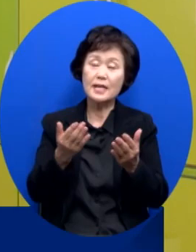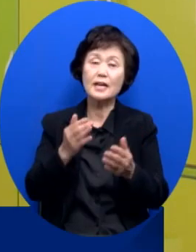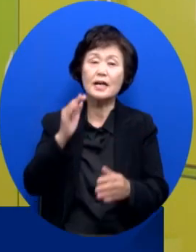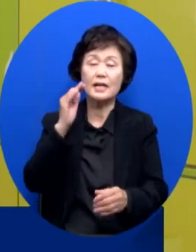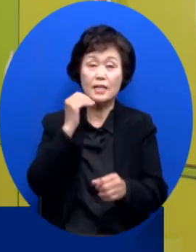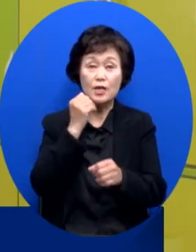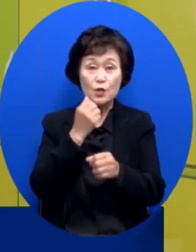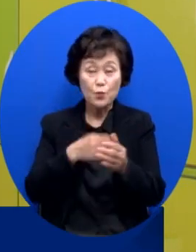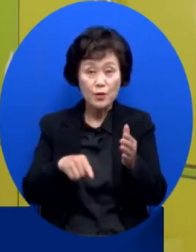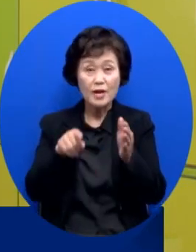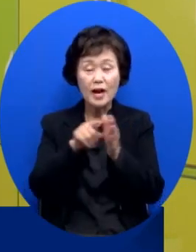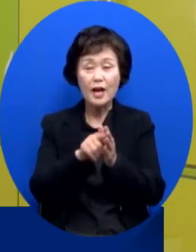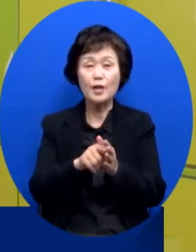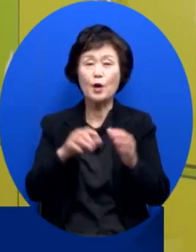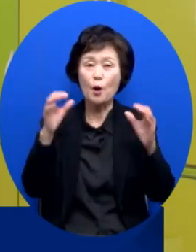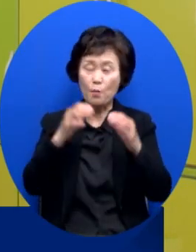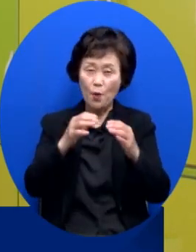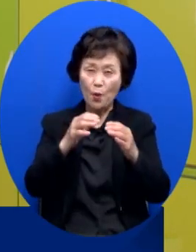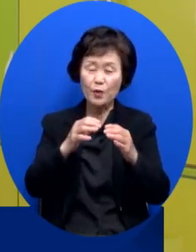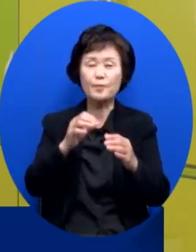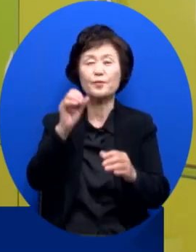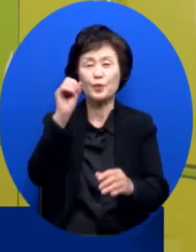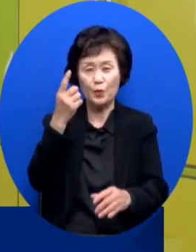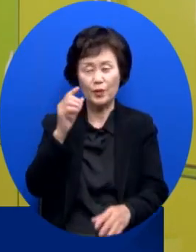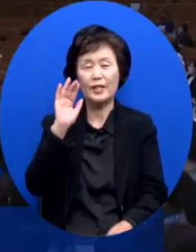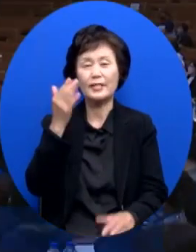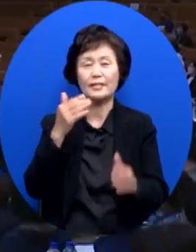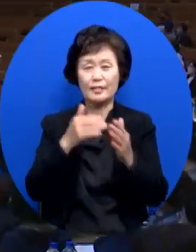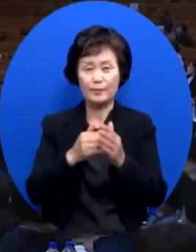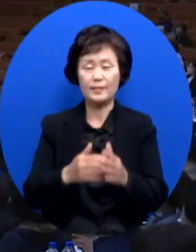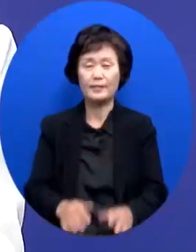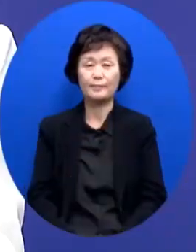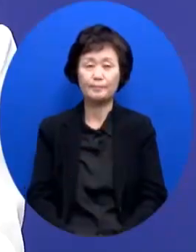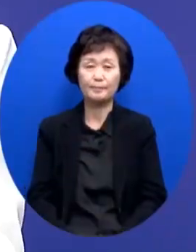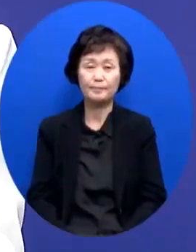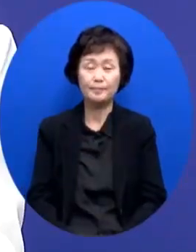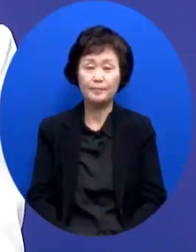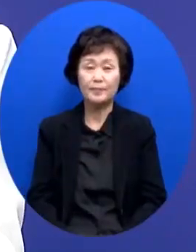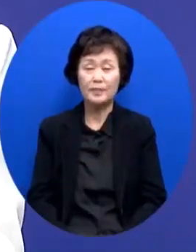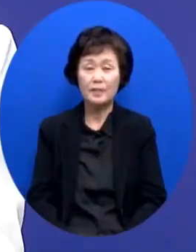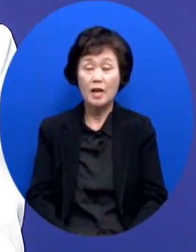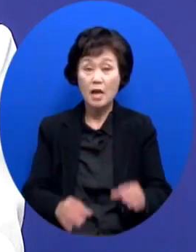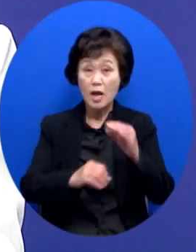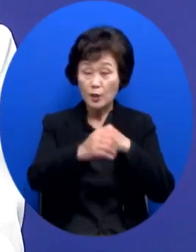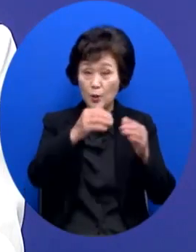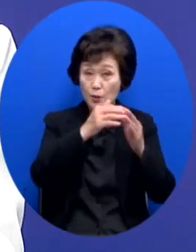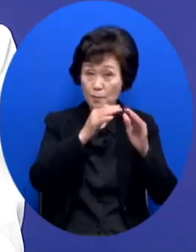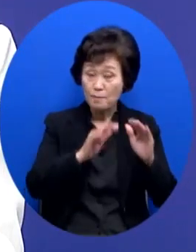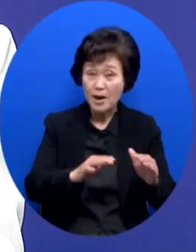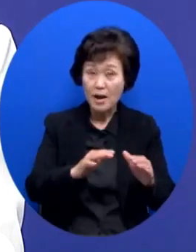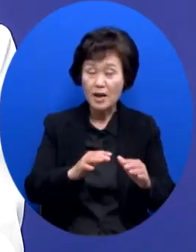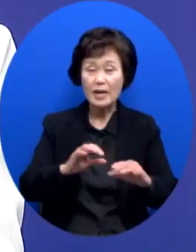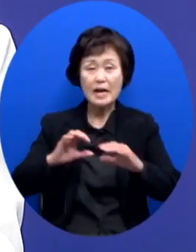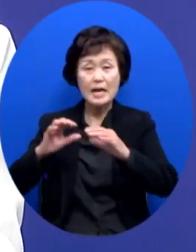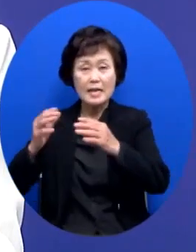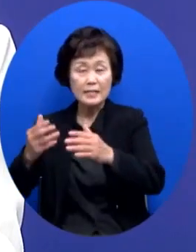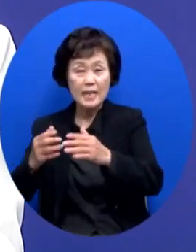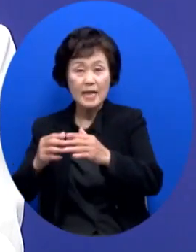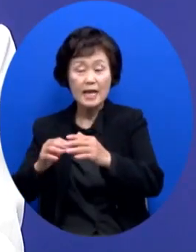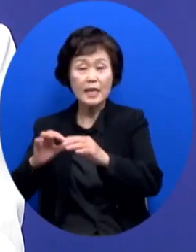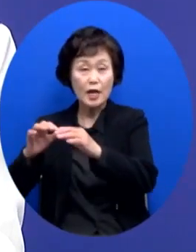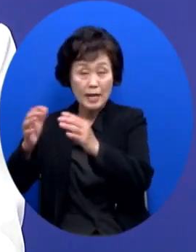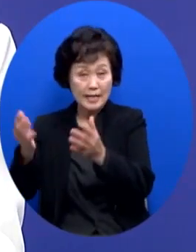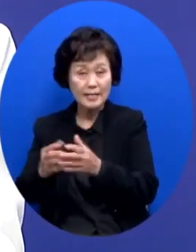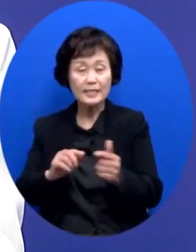되기 위하여 근본 모임을 가지게 되어졌습니다. 해돋는 마을과 월드 뷰티 핸즈가